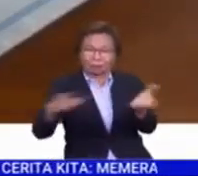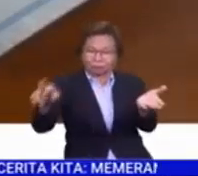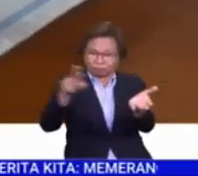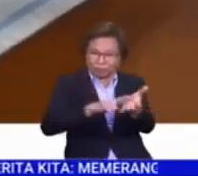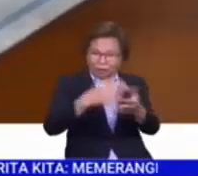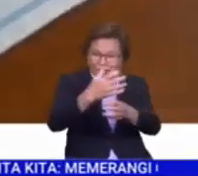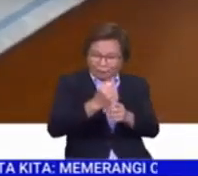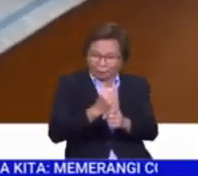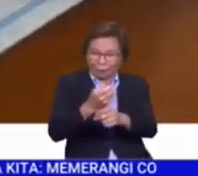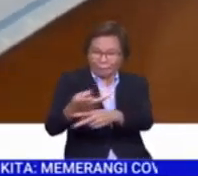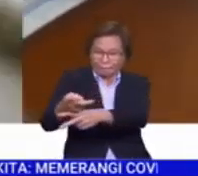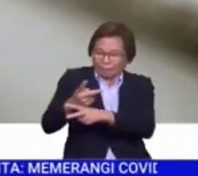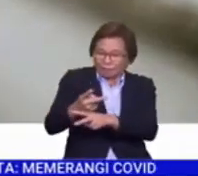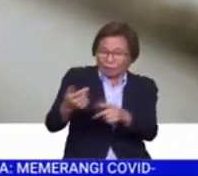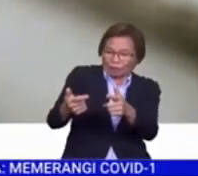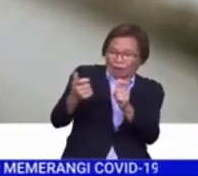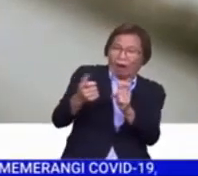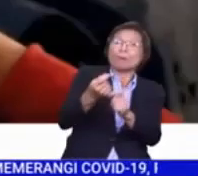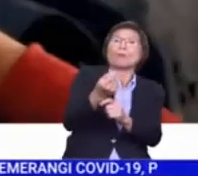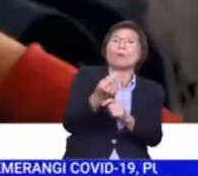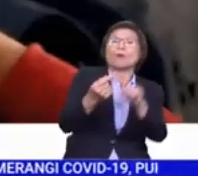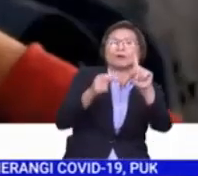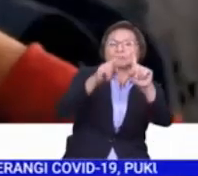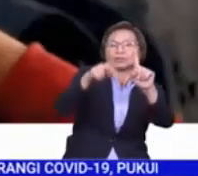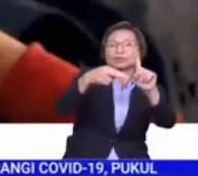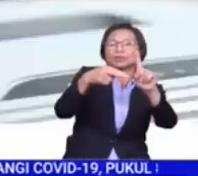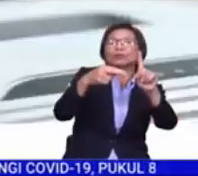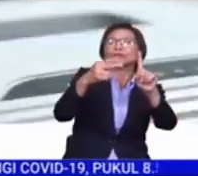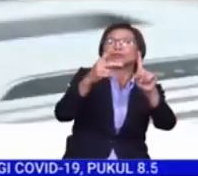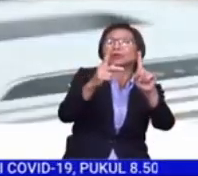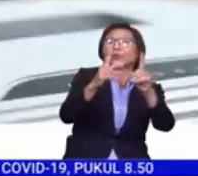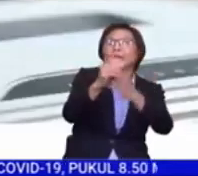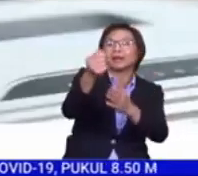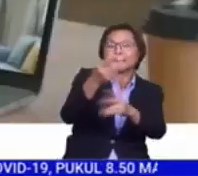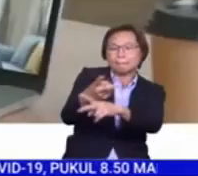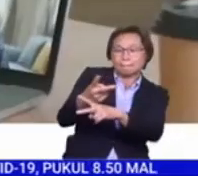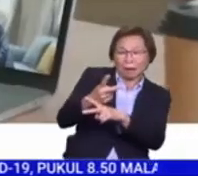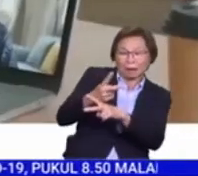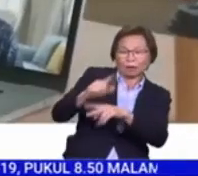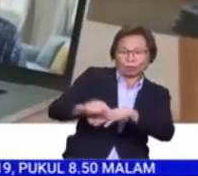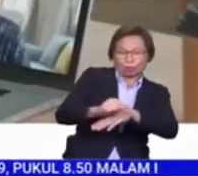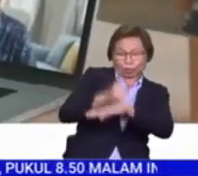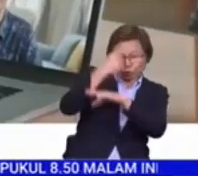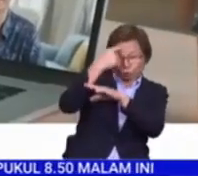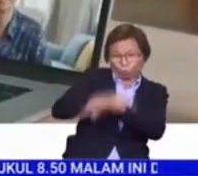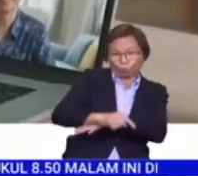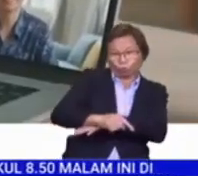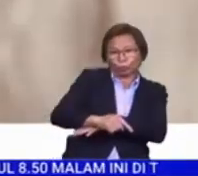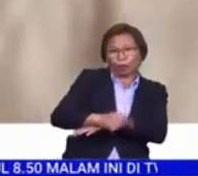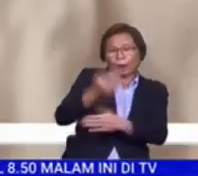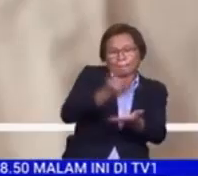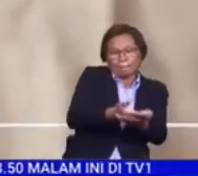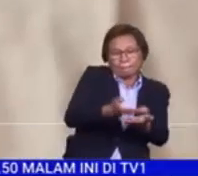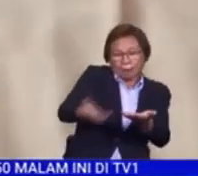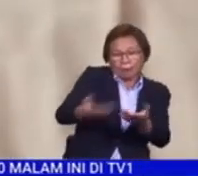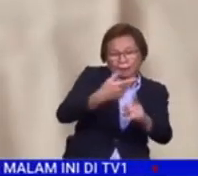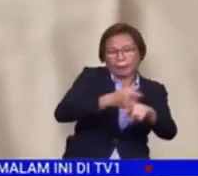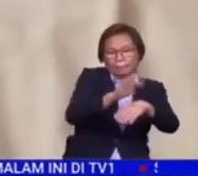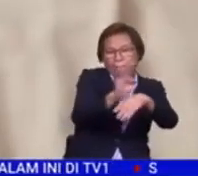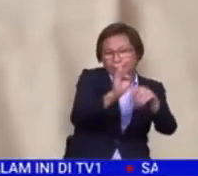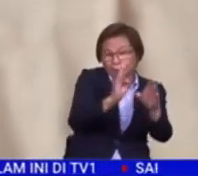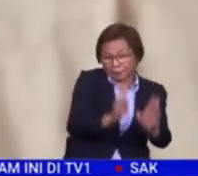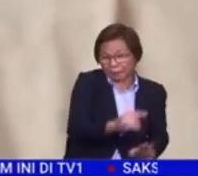kelulusan kredit serta-merta bernilai RM1,000. Kredit tersebut boleh digunakan untuk sebarang pembelian daripada